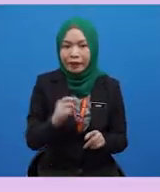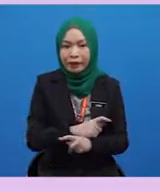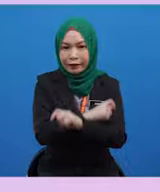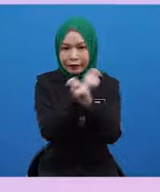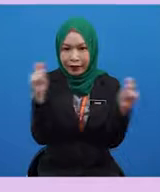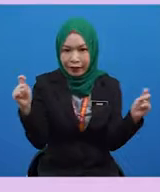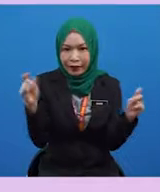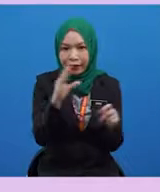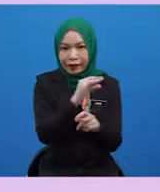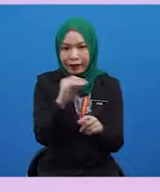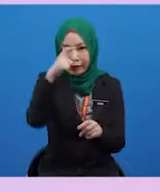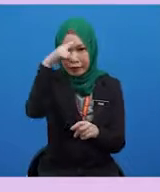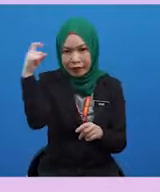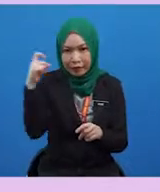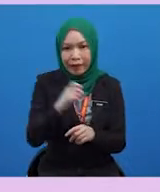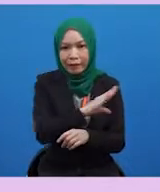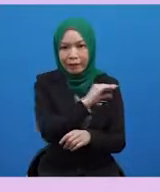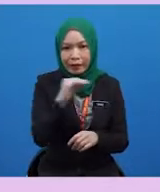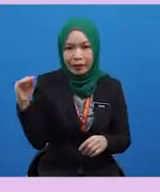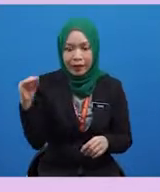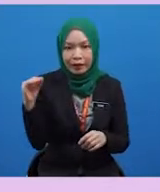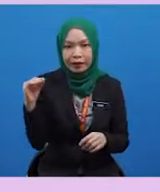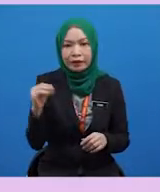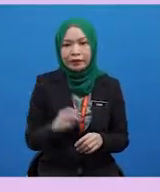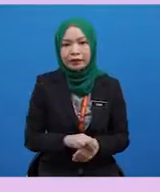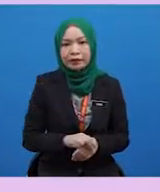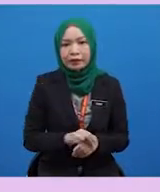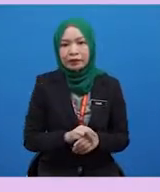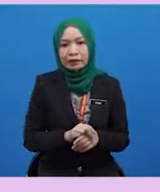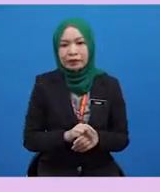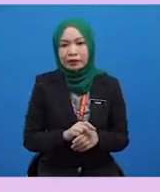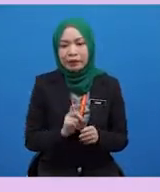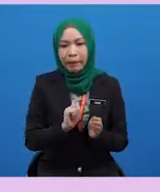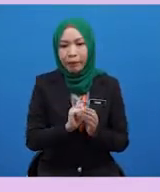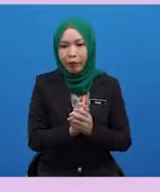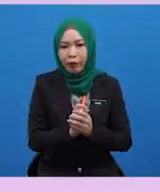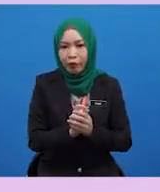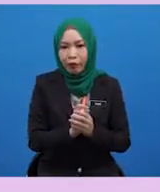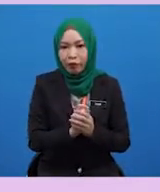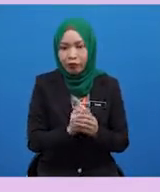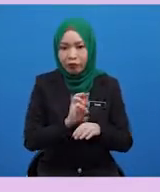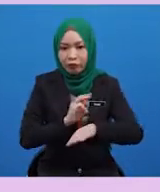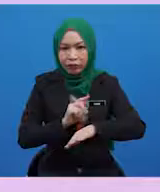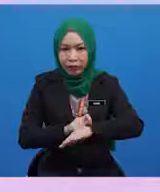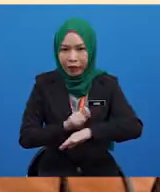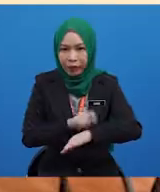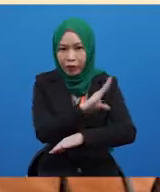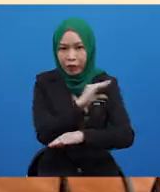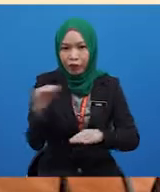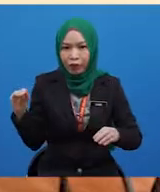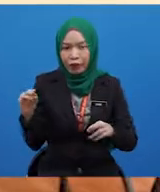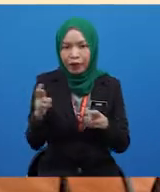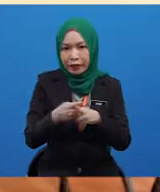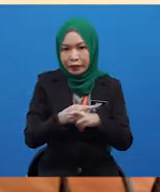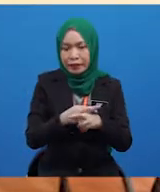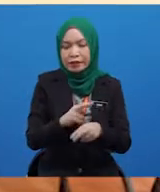penghubung musabab, penanda penghubung tempoh dan penanda penghubung kesimpulan.